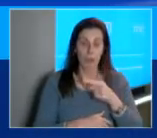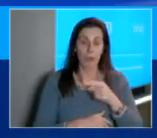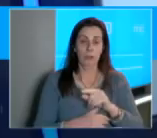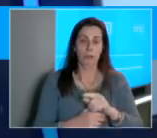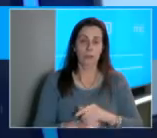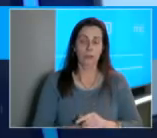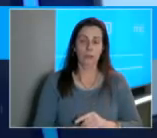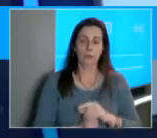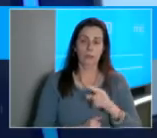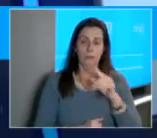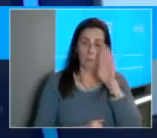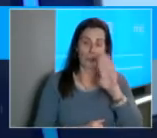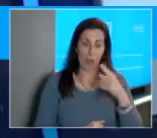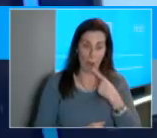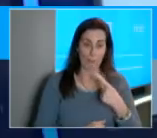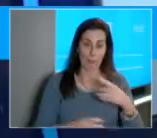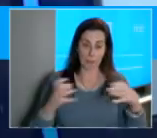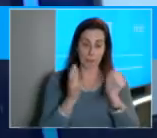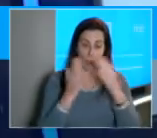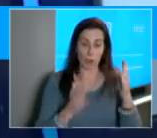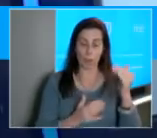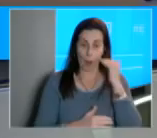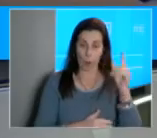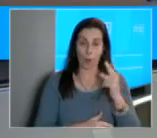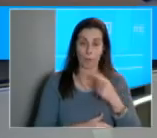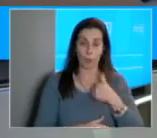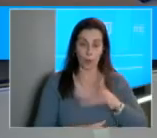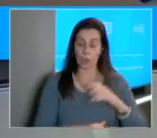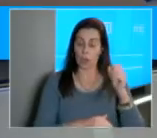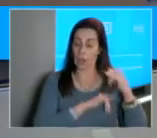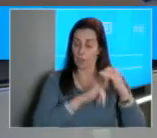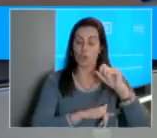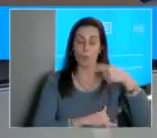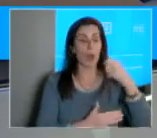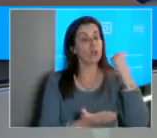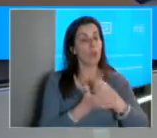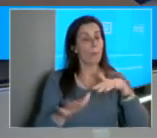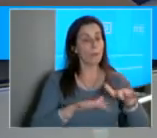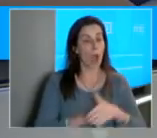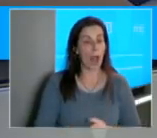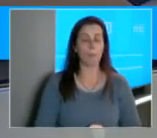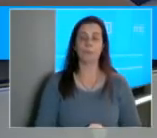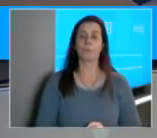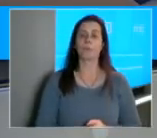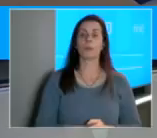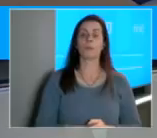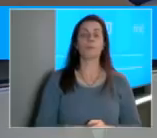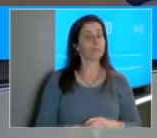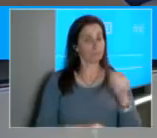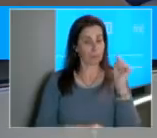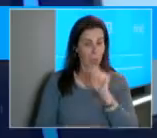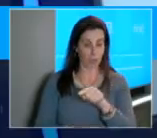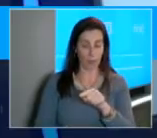ציפיות, ראשון. הוא אמר שהוא באותה מסיבת עיתונאים בבית הלבן, בכוונתי להביא בשבוע הבא לאישור הממשלה. עוזי, ברוך, אתה...